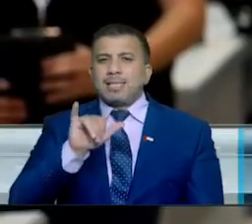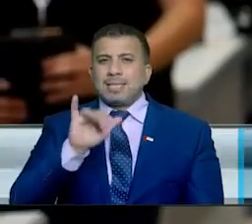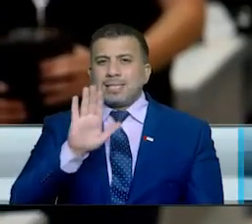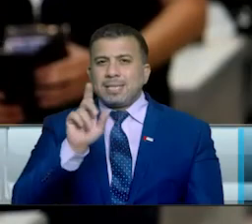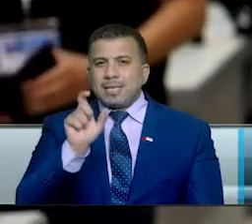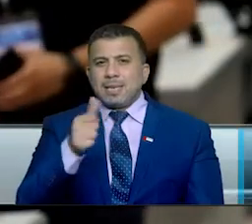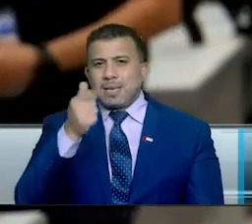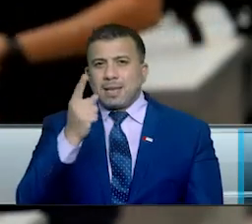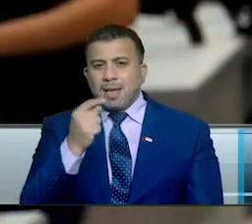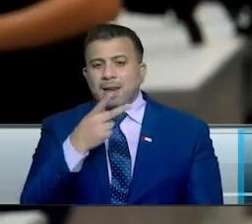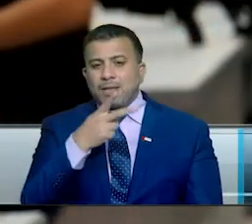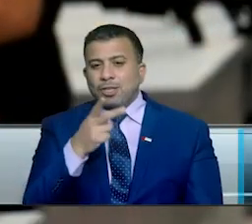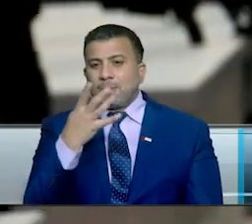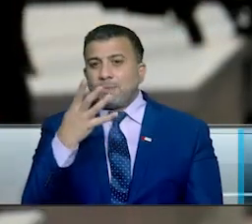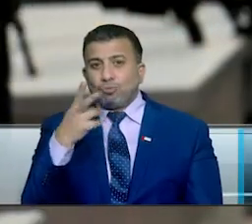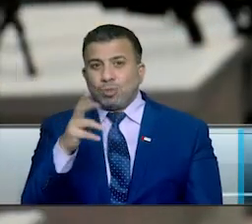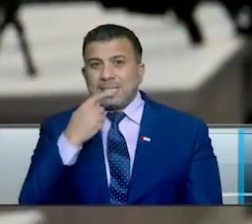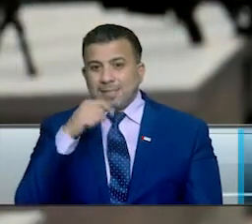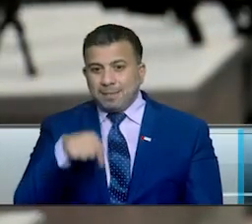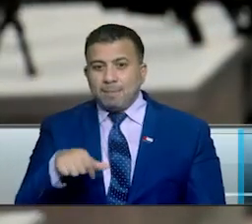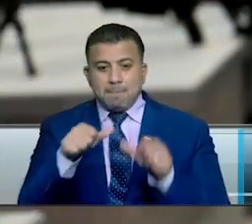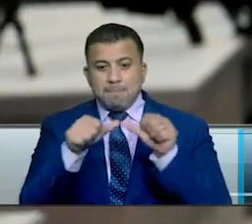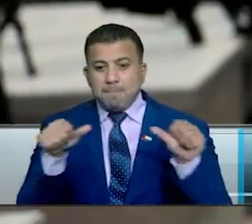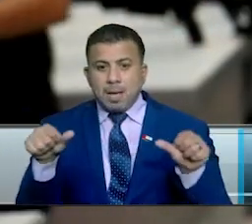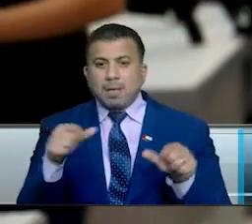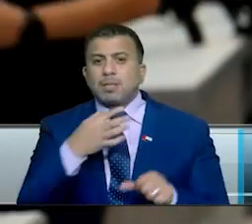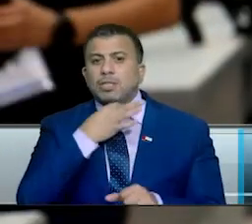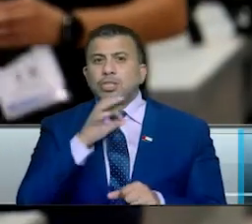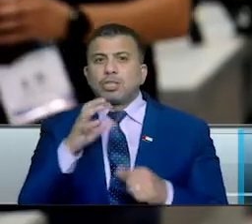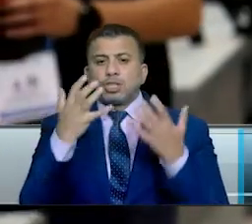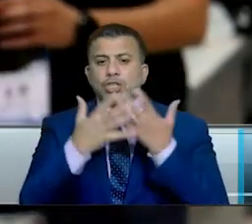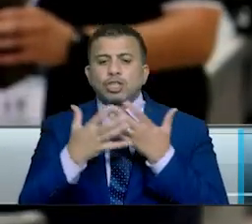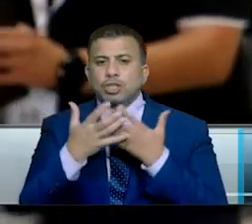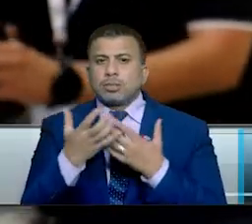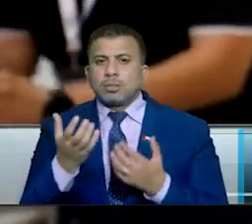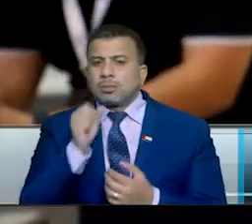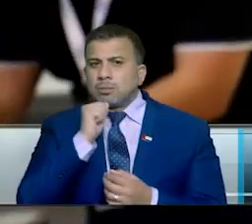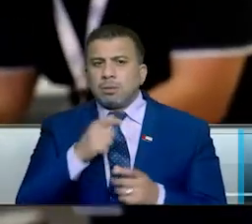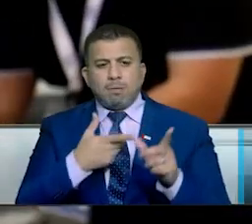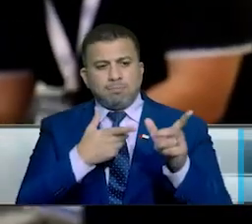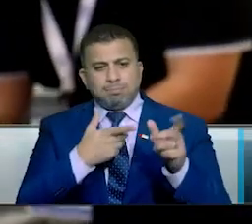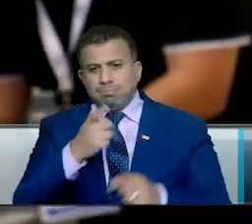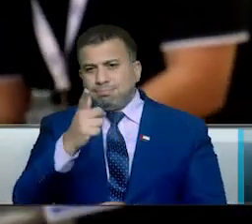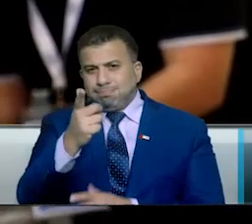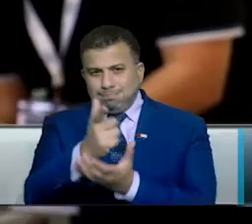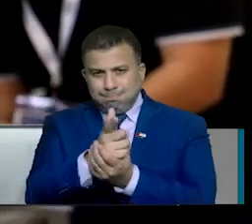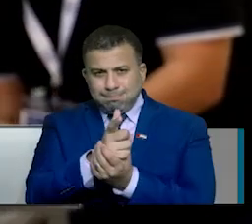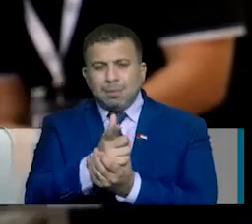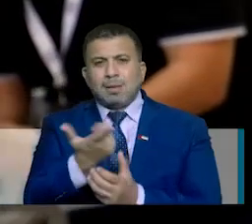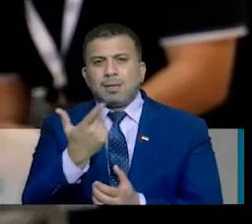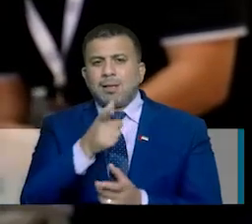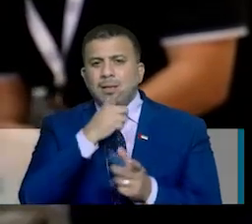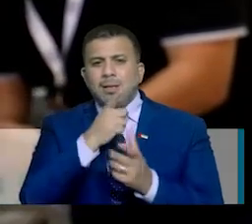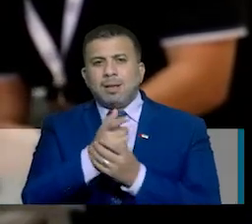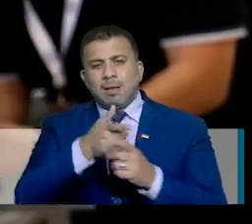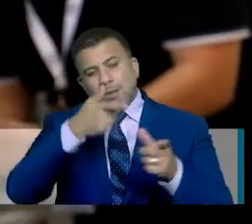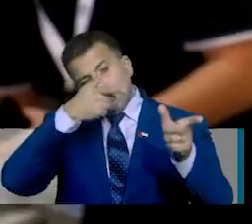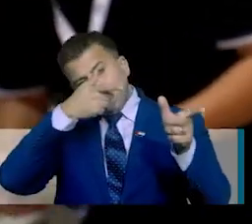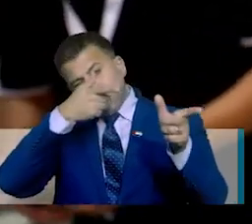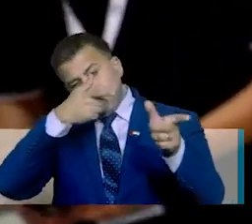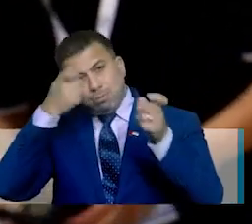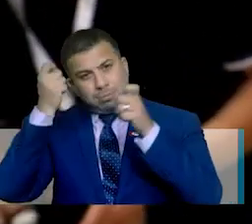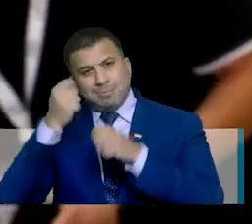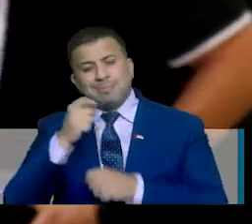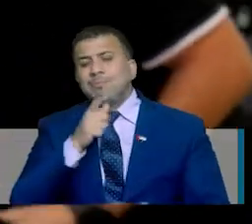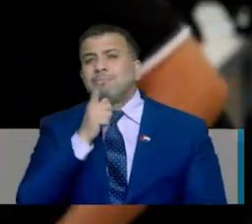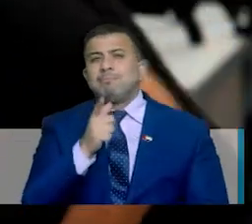2024 نستعرض من خلالها آخر منتجات الشركة من مسدسات والبنادق الهجومية وأسلحة القناصة.